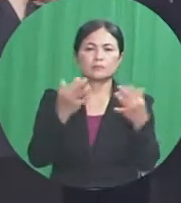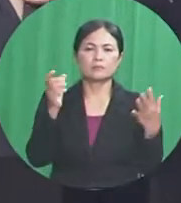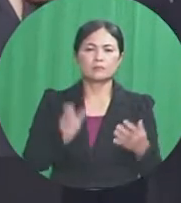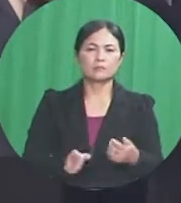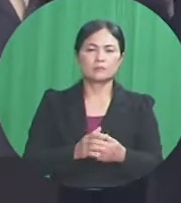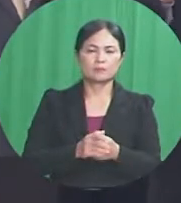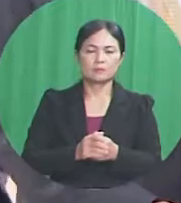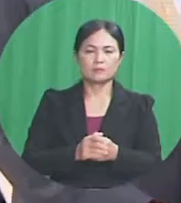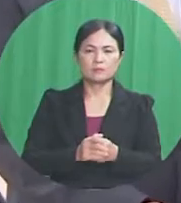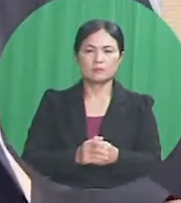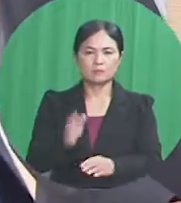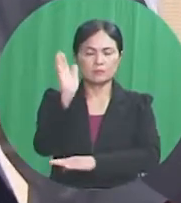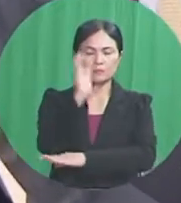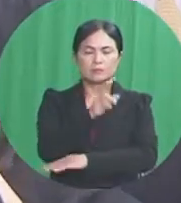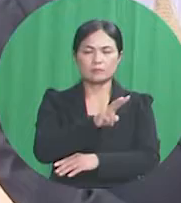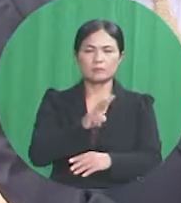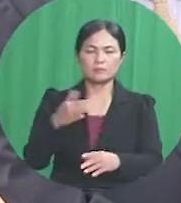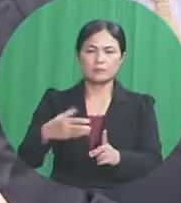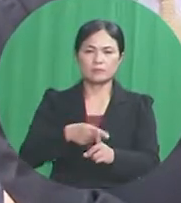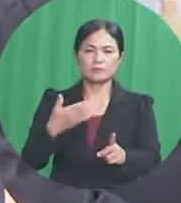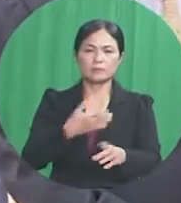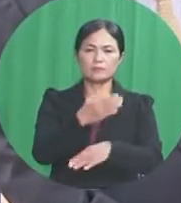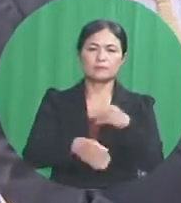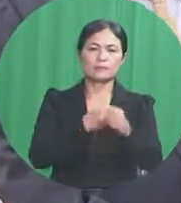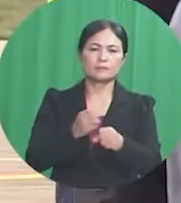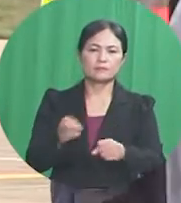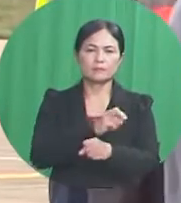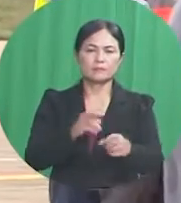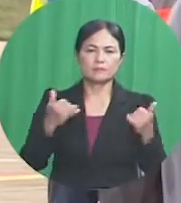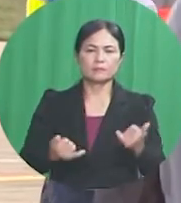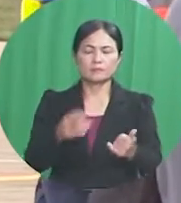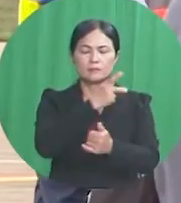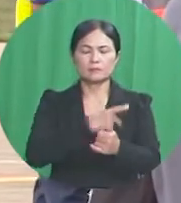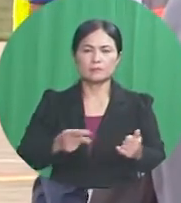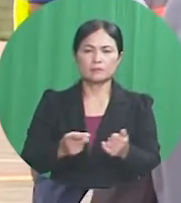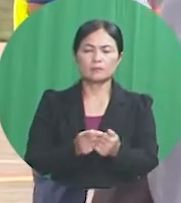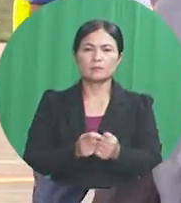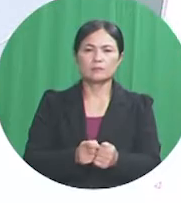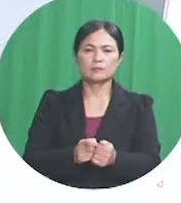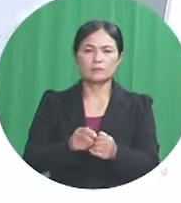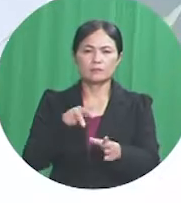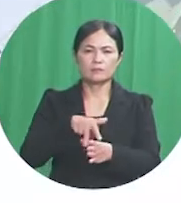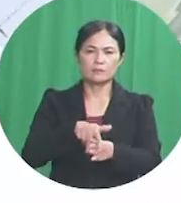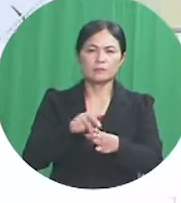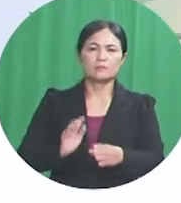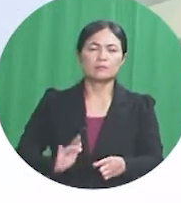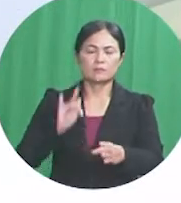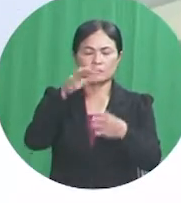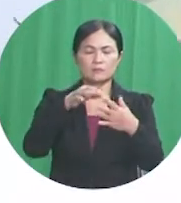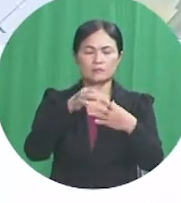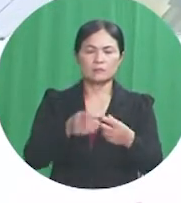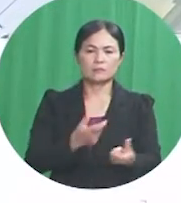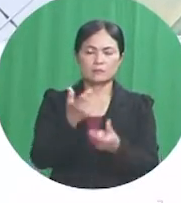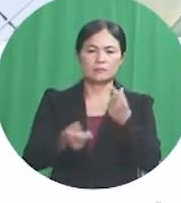តនៅរសៀលថ្ងៃទី29ខែកញ្ញាឆ្នាំ2022នេះព្រះទីនាំងយន្តហោះពិសេសបានថ្វាយព្រះរាជដំ